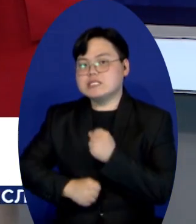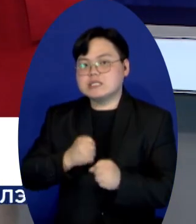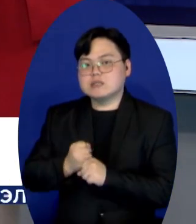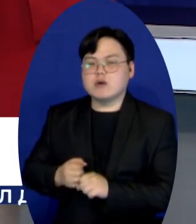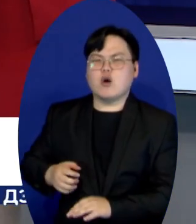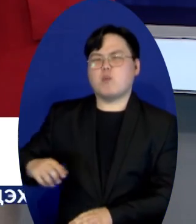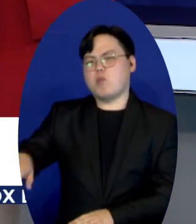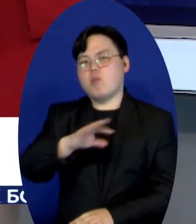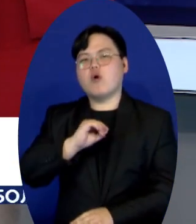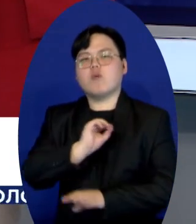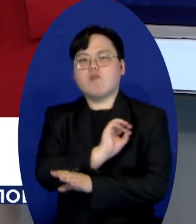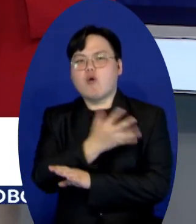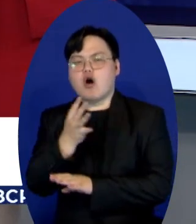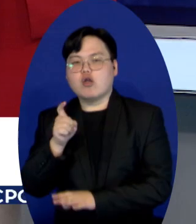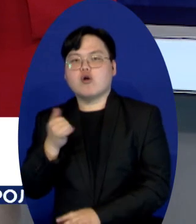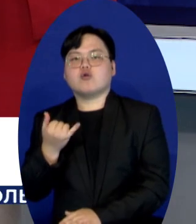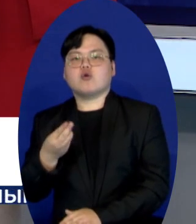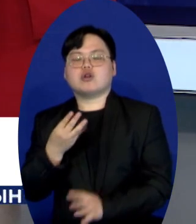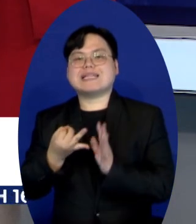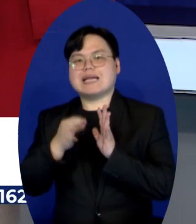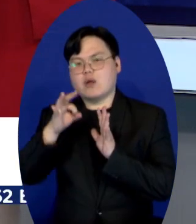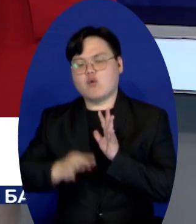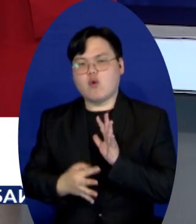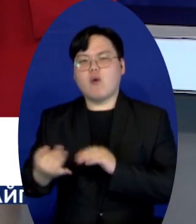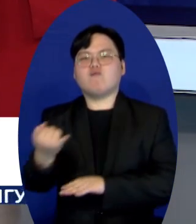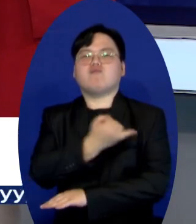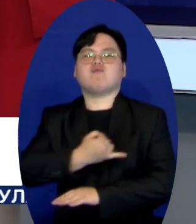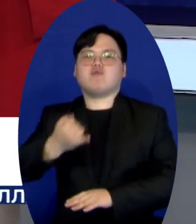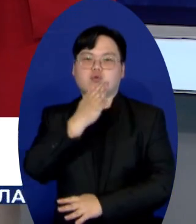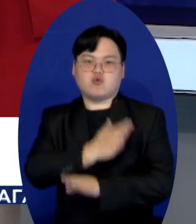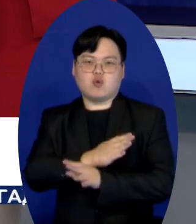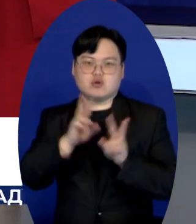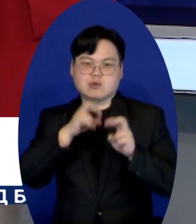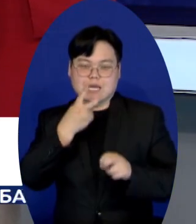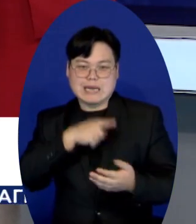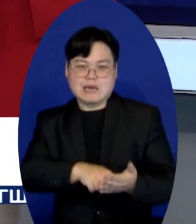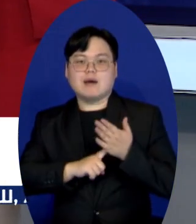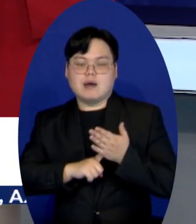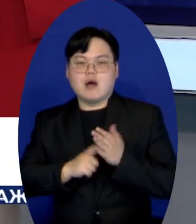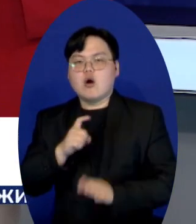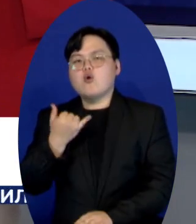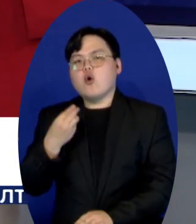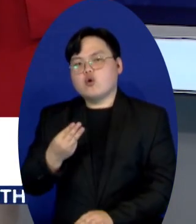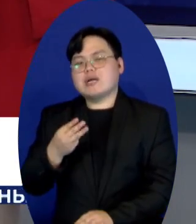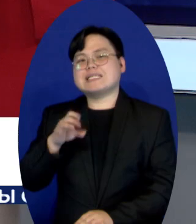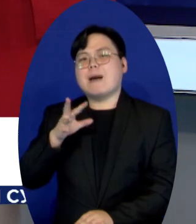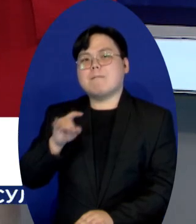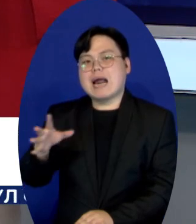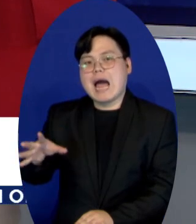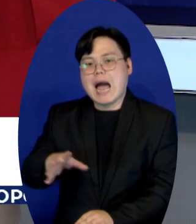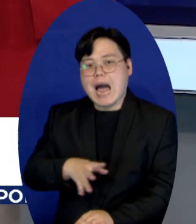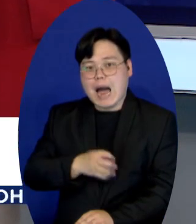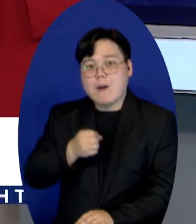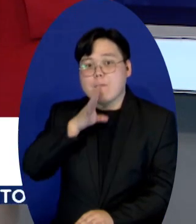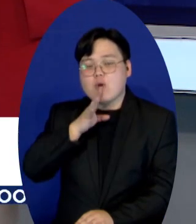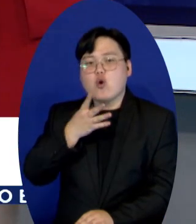нийт хушин аян 70 гаруй хувийн доройтол орсон гэсэн судалгааг гаргасан байна. За хуш модны самрыг болц гүйтсэн үед нь